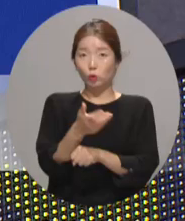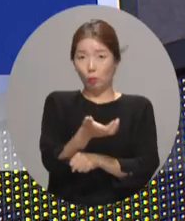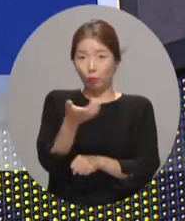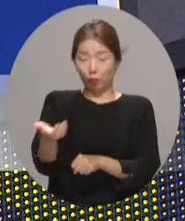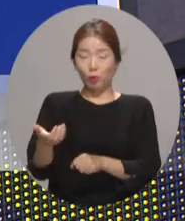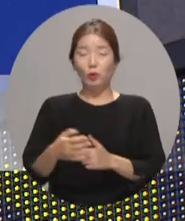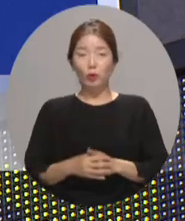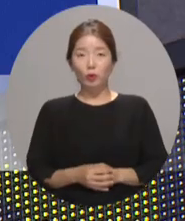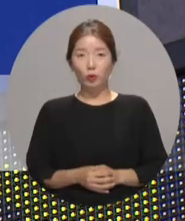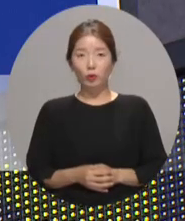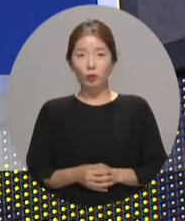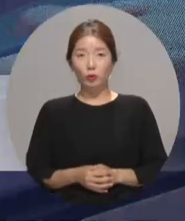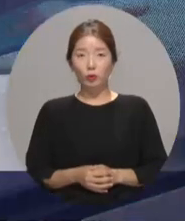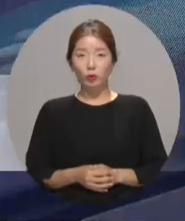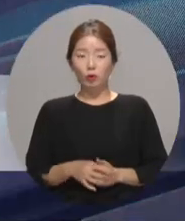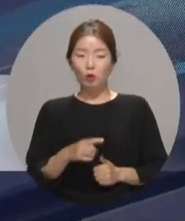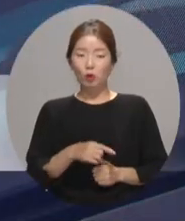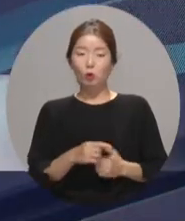인계됐다